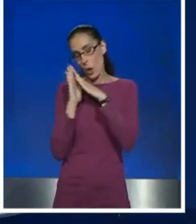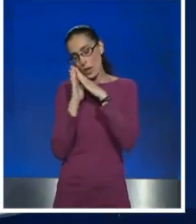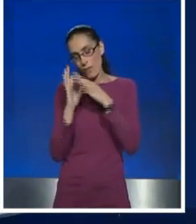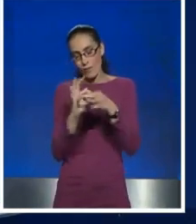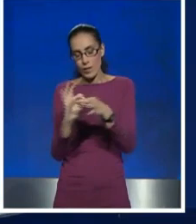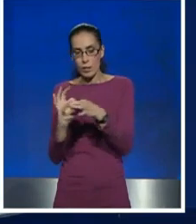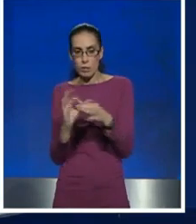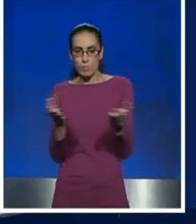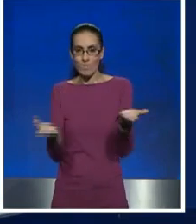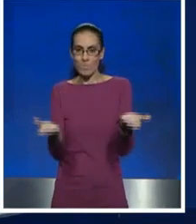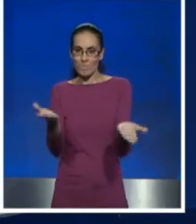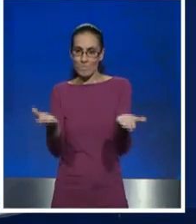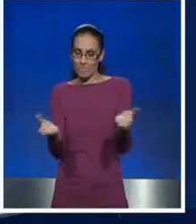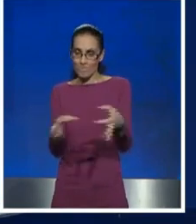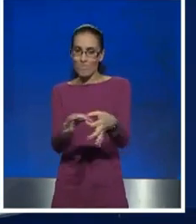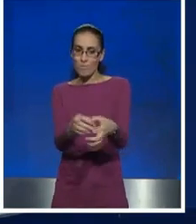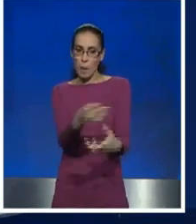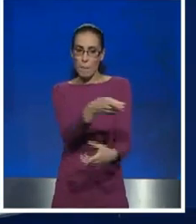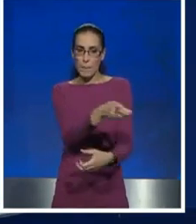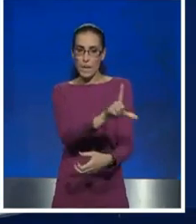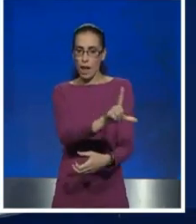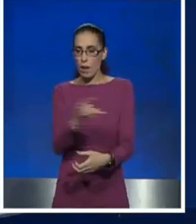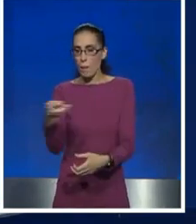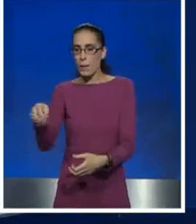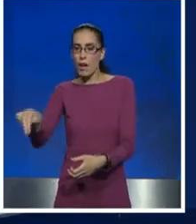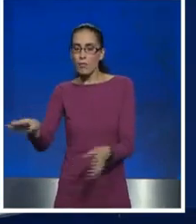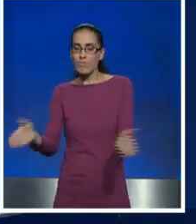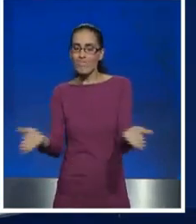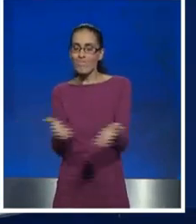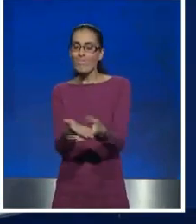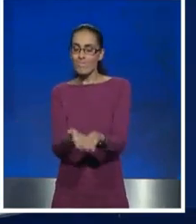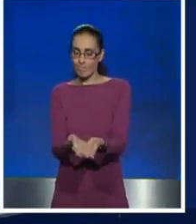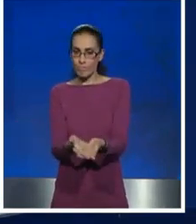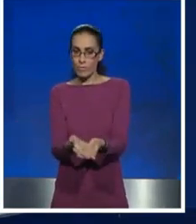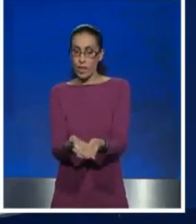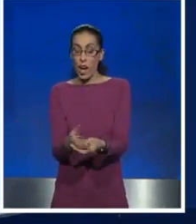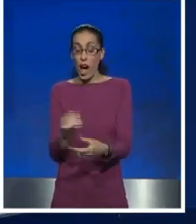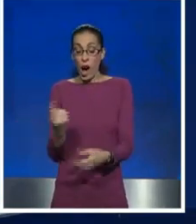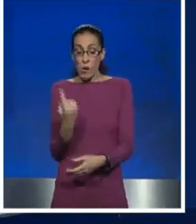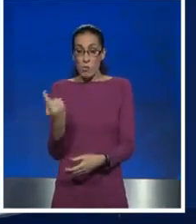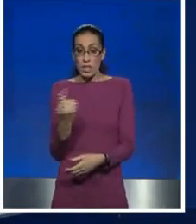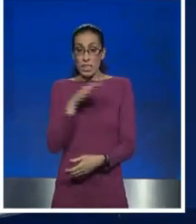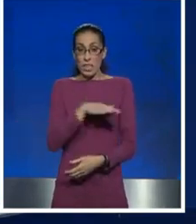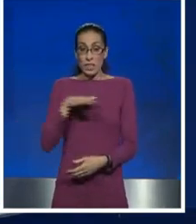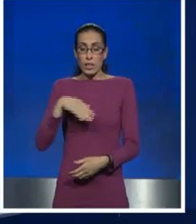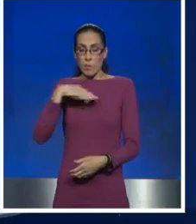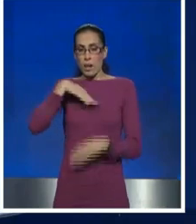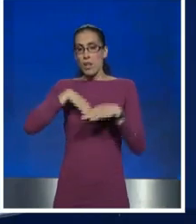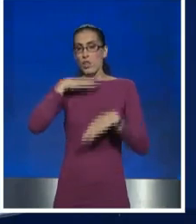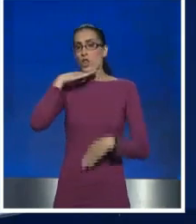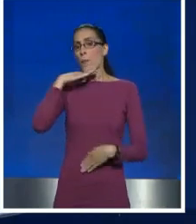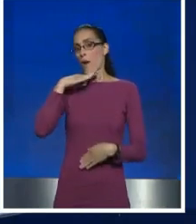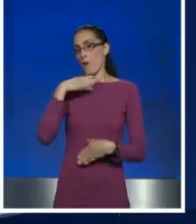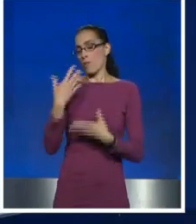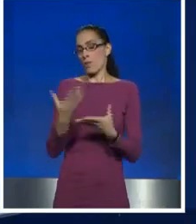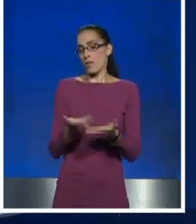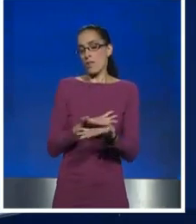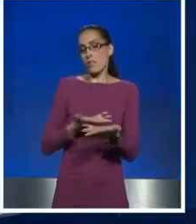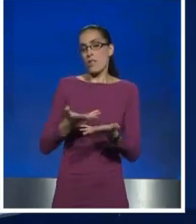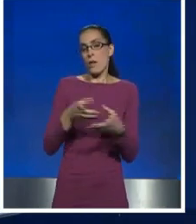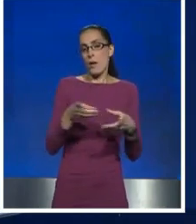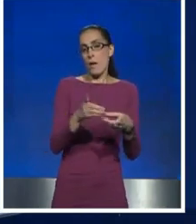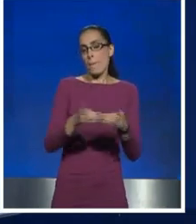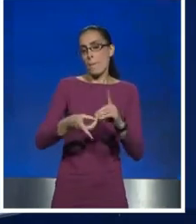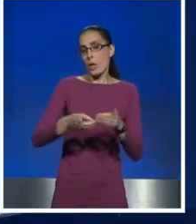ruħha minn nazzjonalisti u laburisti bħalkom li xxebgħu minn is-sistema politika. Illum magħna se